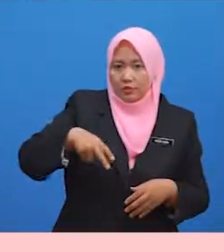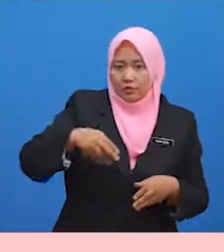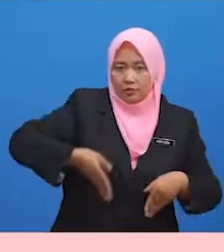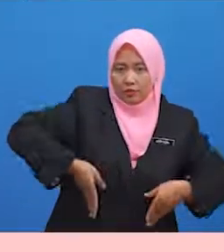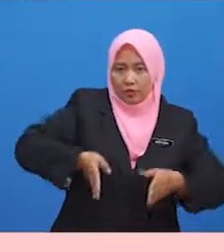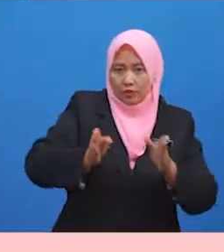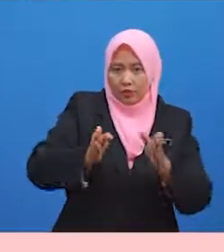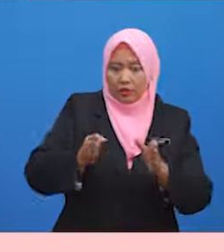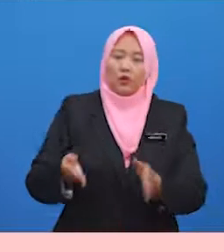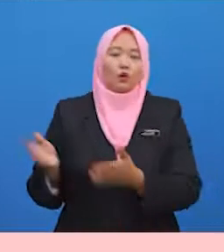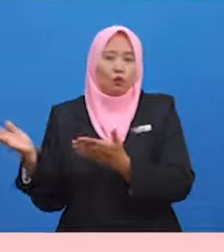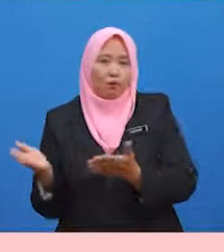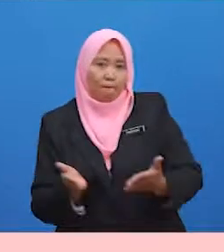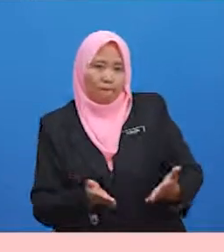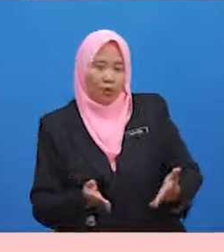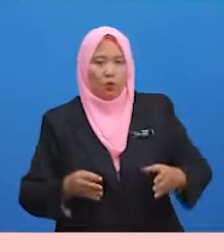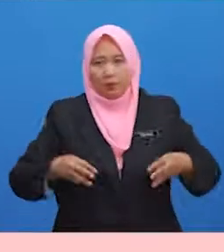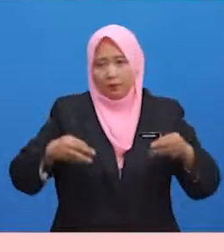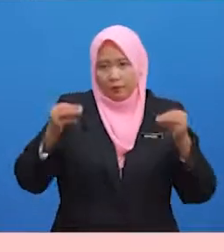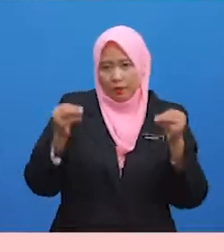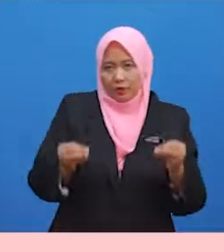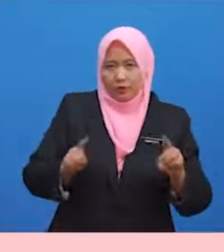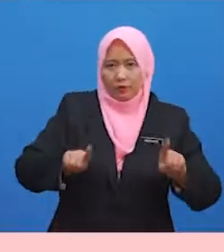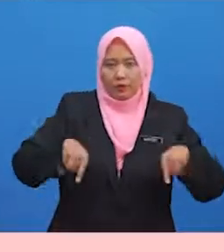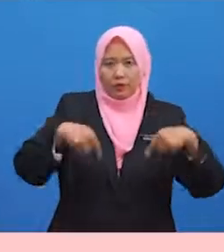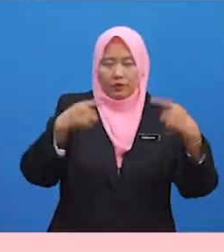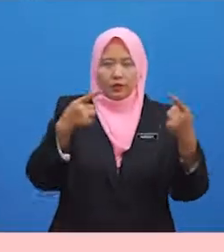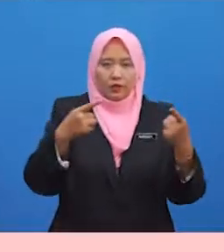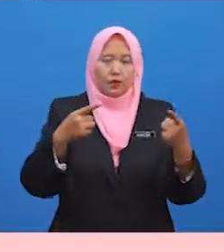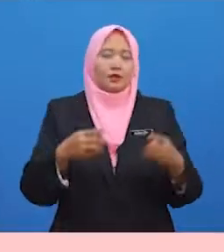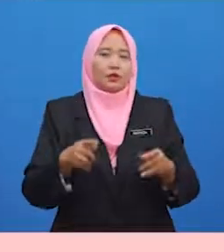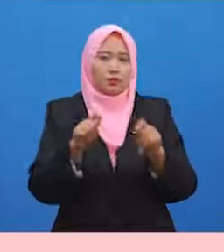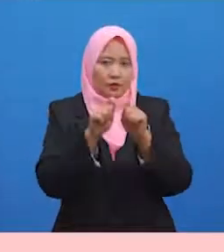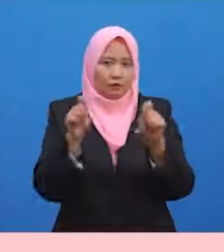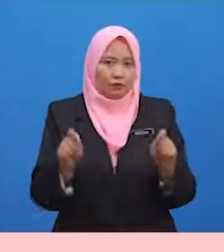kejadian kecederaan berlaku di bahagian yang panas terik.